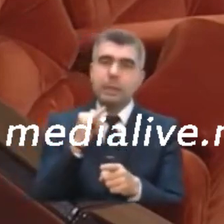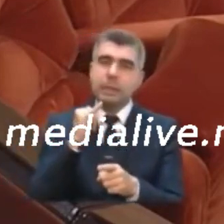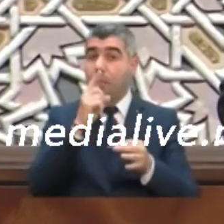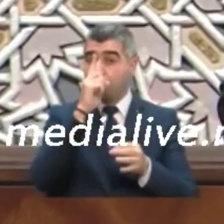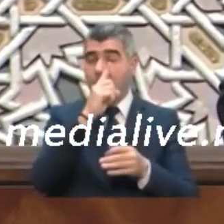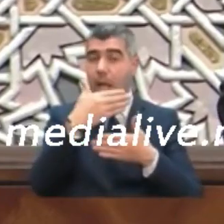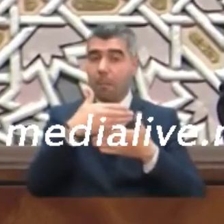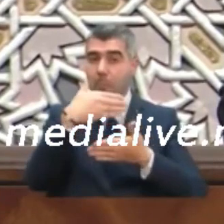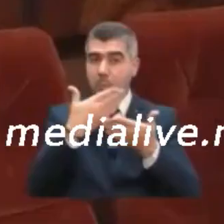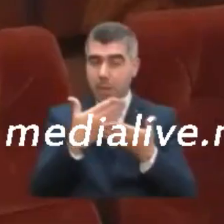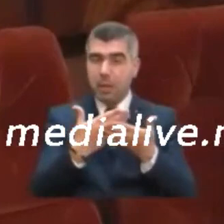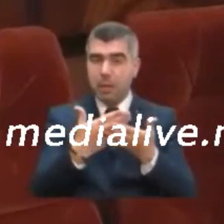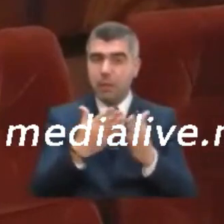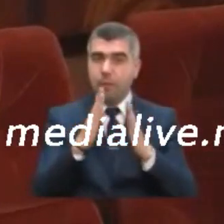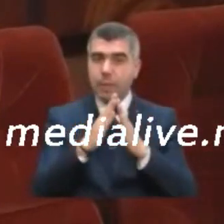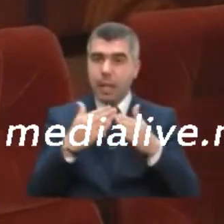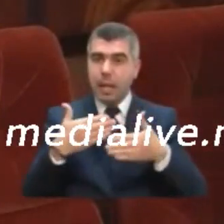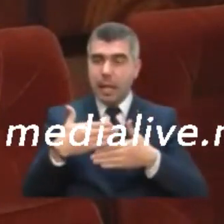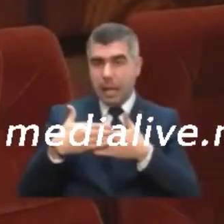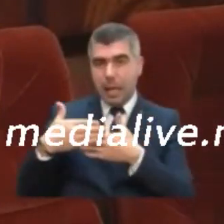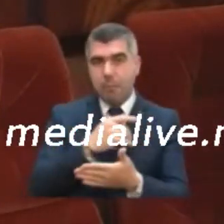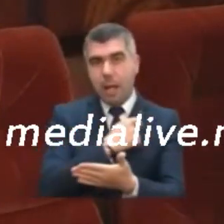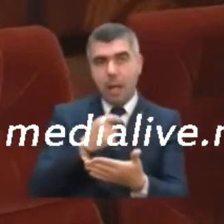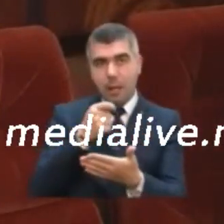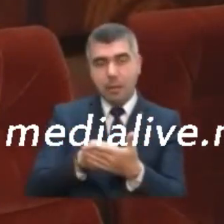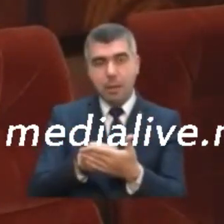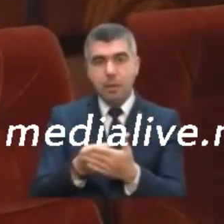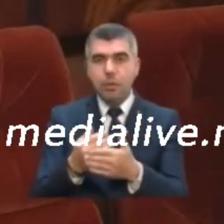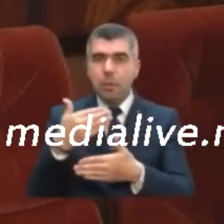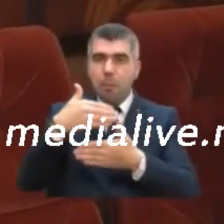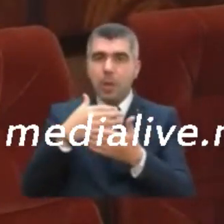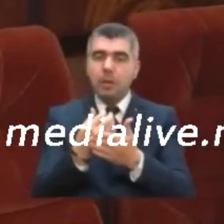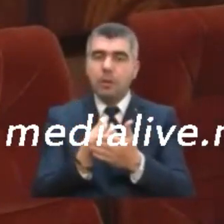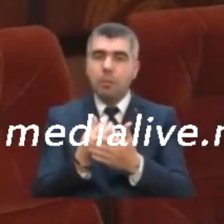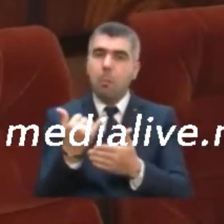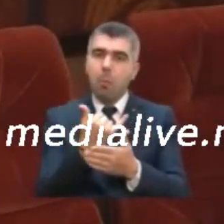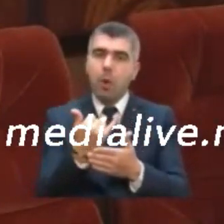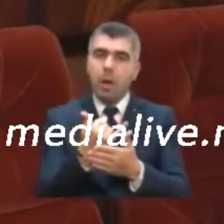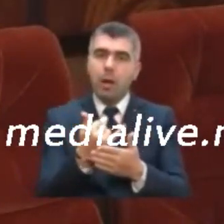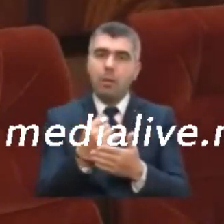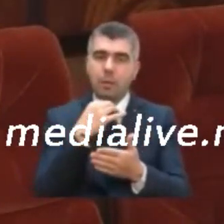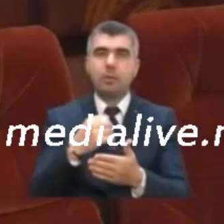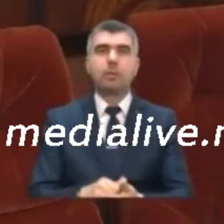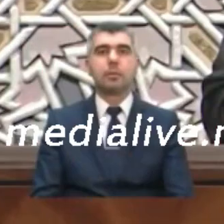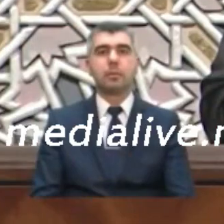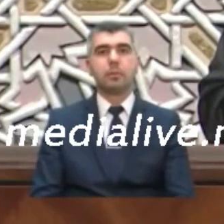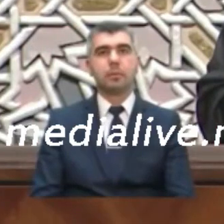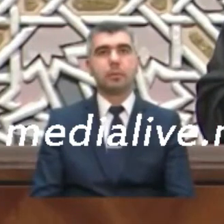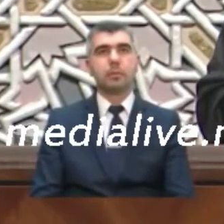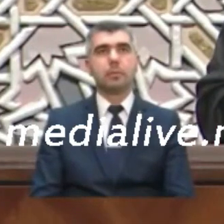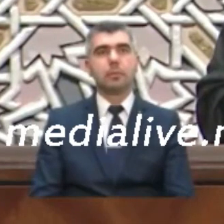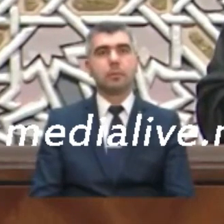تصدم القاضي المقيم؟ غادي تكون محاكم مزيانه ومبنيه بشكل مزيان باش ما تغرقاش الشتا بحال التيرانات.